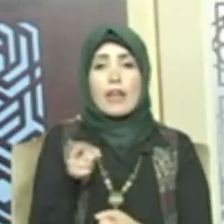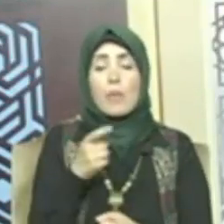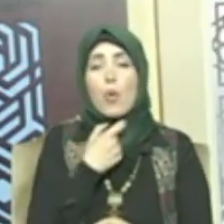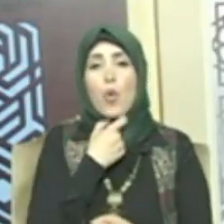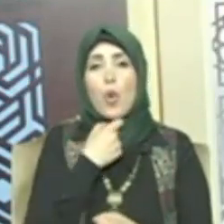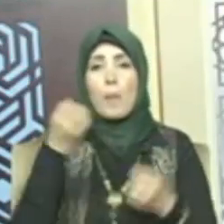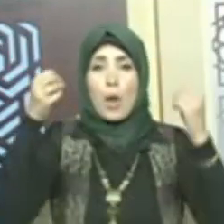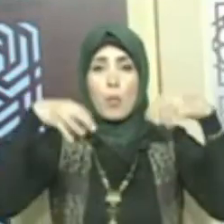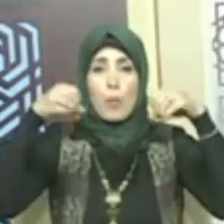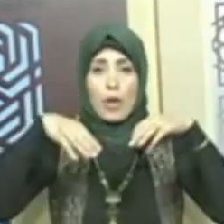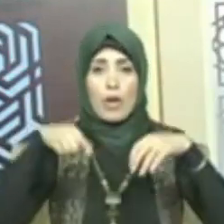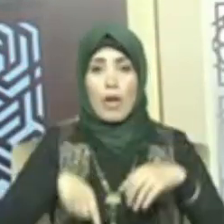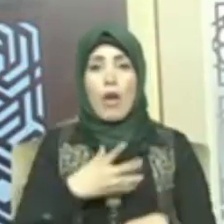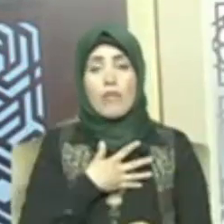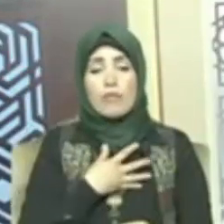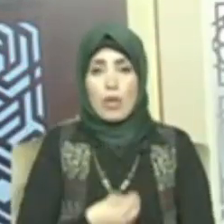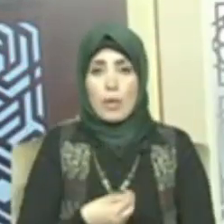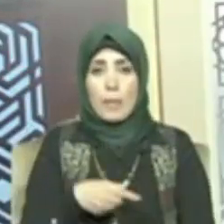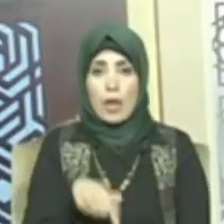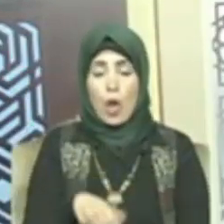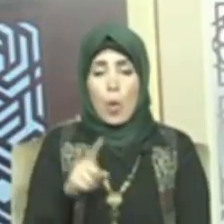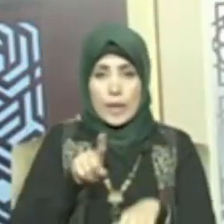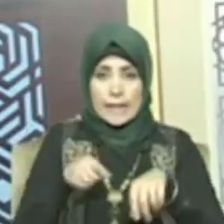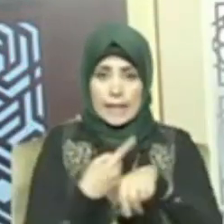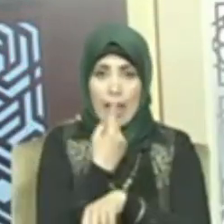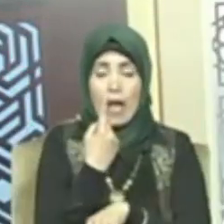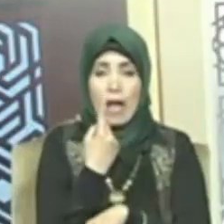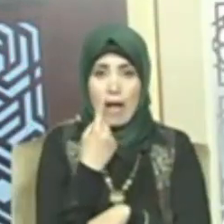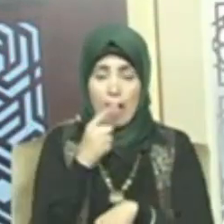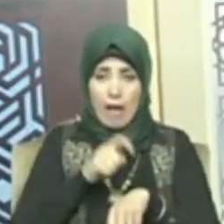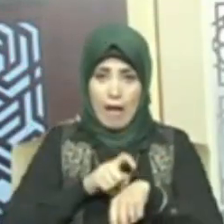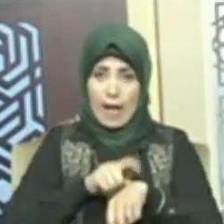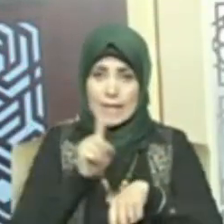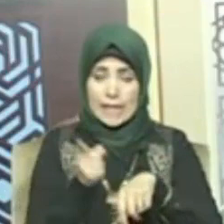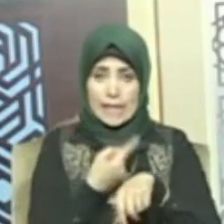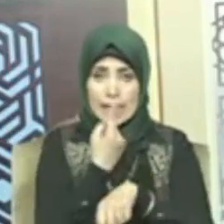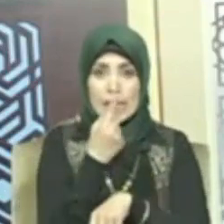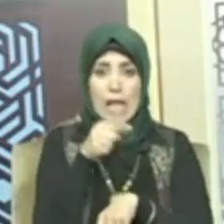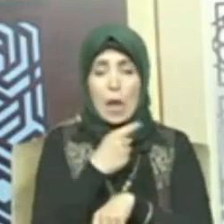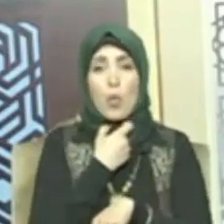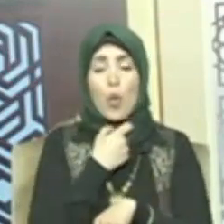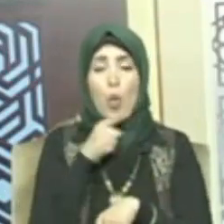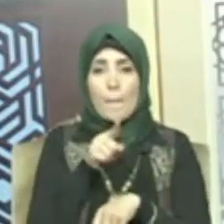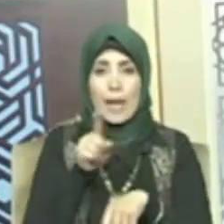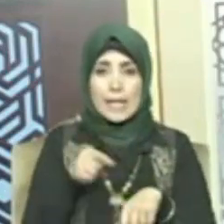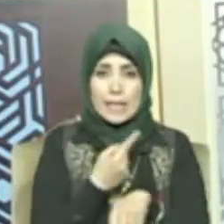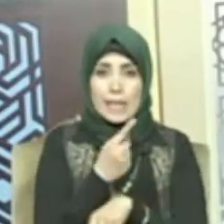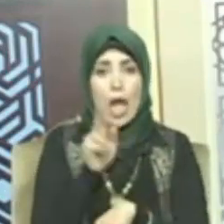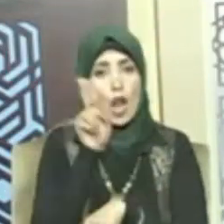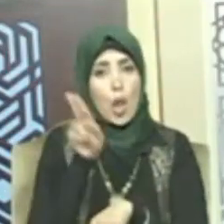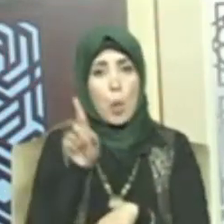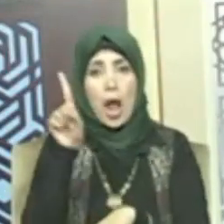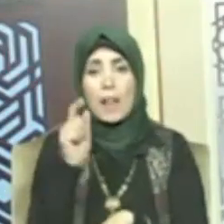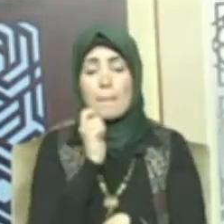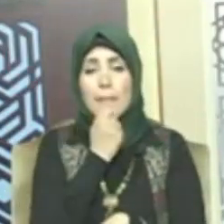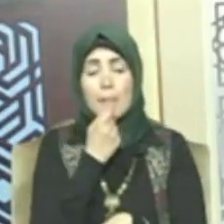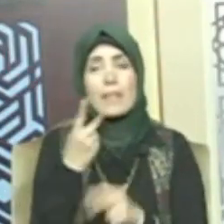مباركة وساعة من ساعات الإجابة،